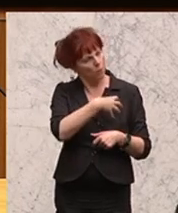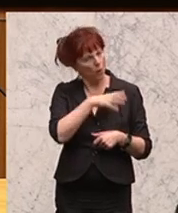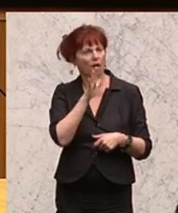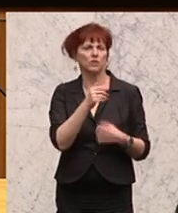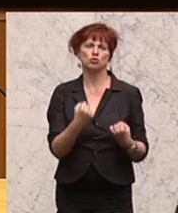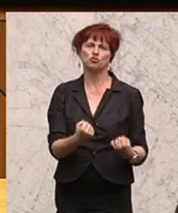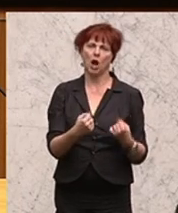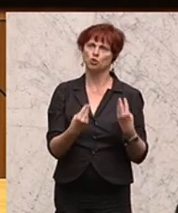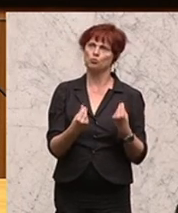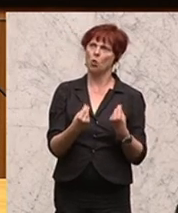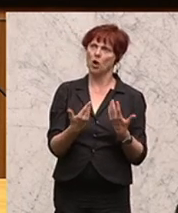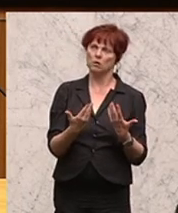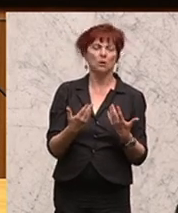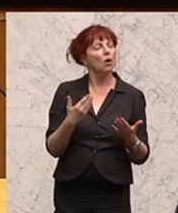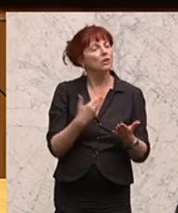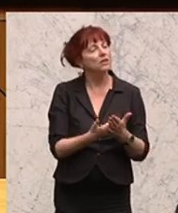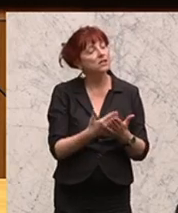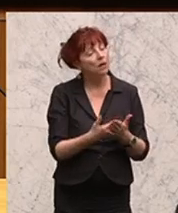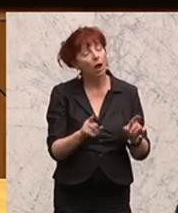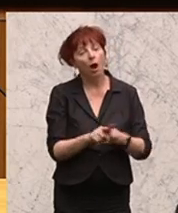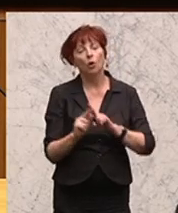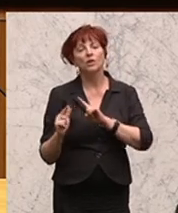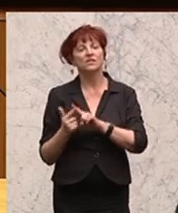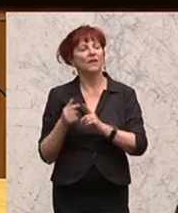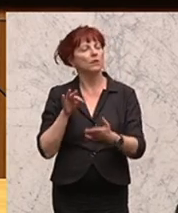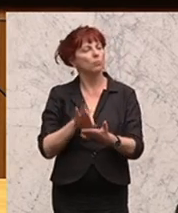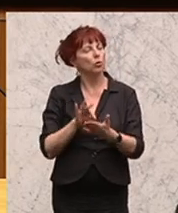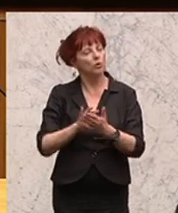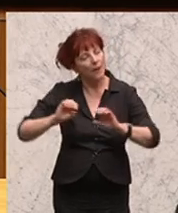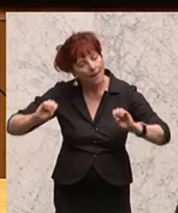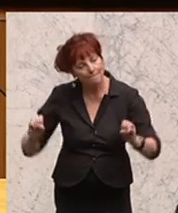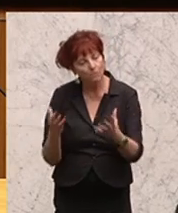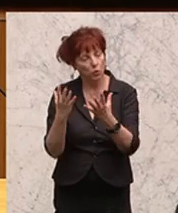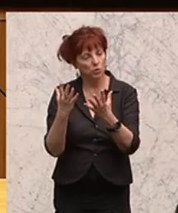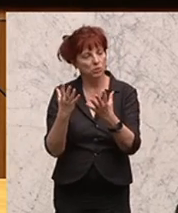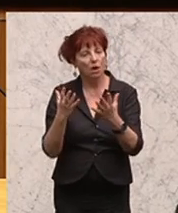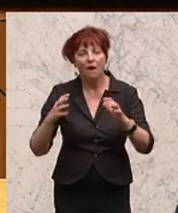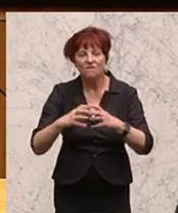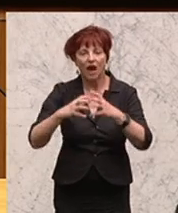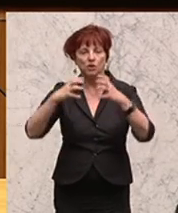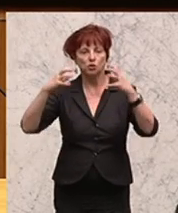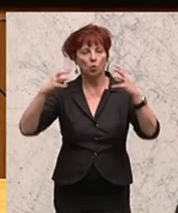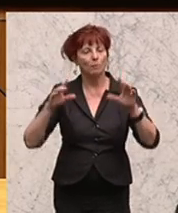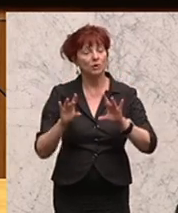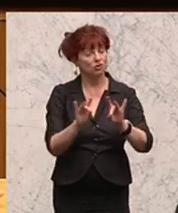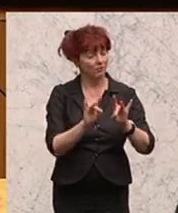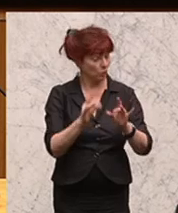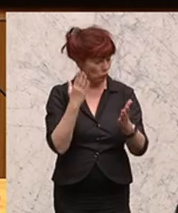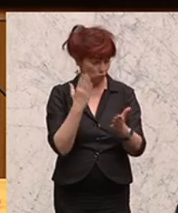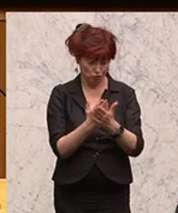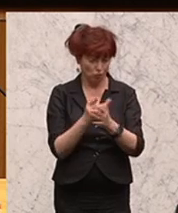spüren. Und damit ist auch der zweite Punkt, den ich angesprochen habe, die Impulssetzung für Wachstum und Beschäftigung ganz klar